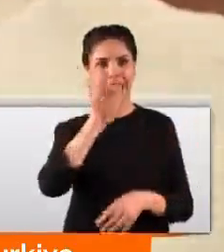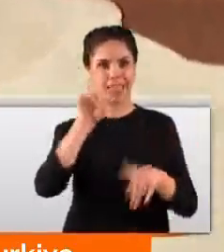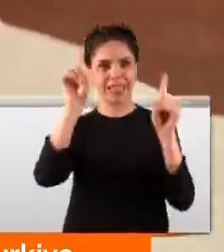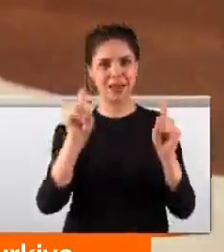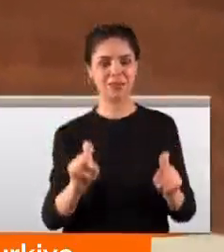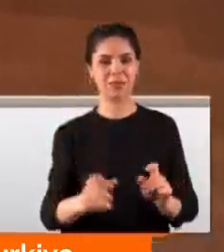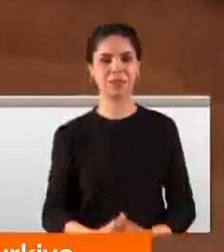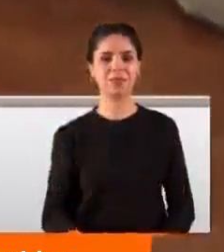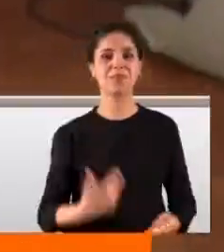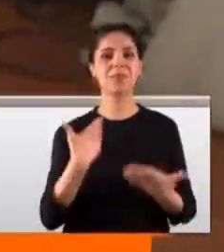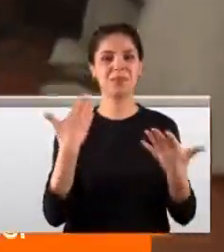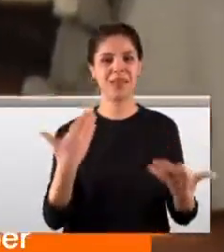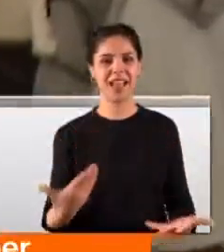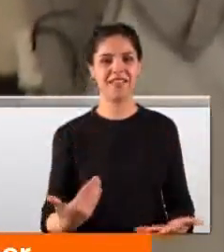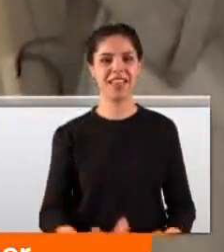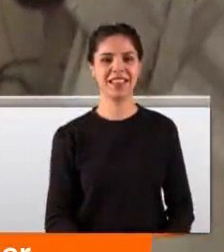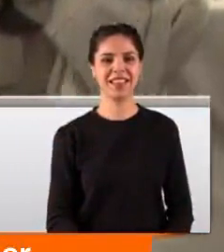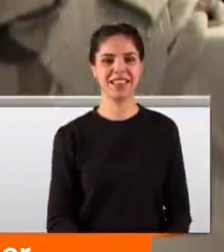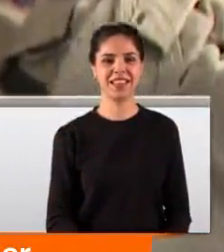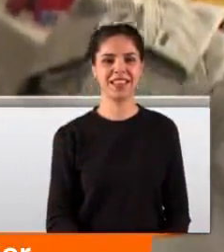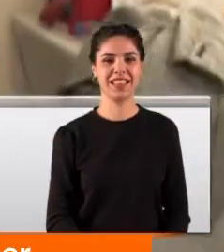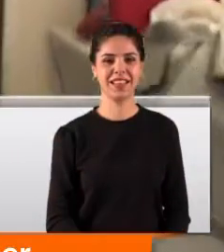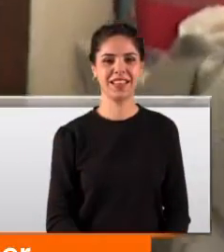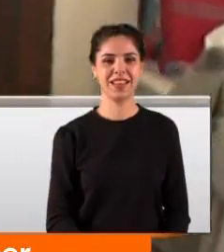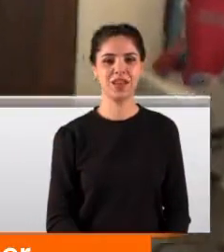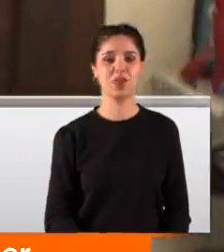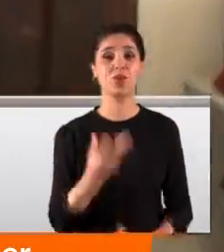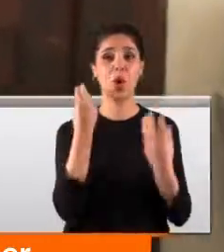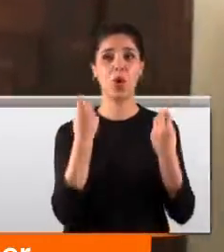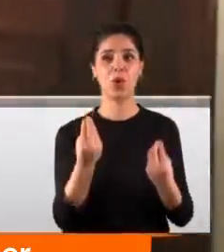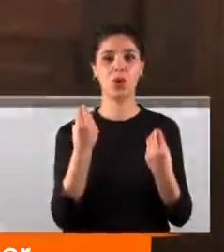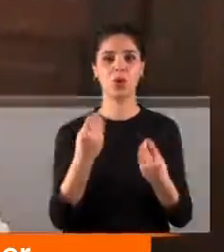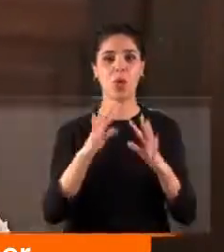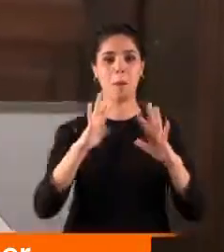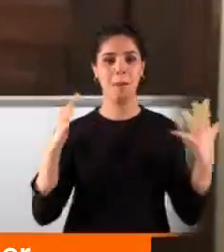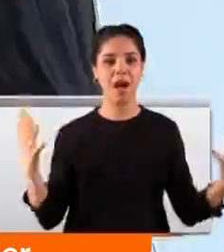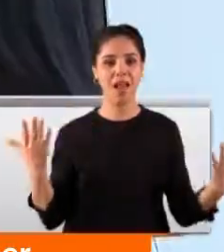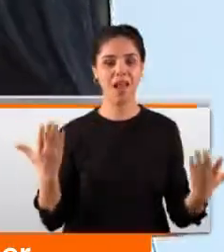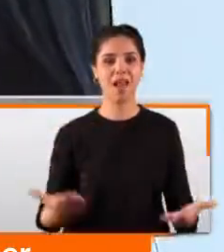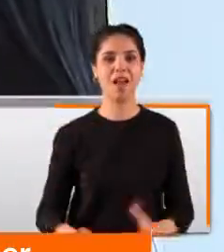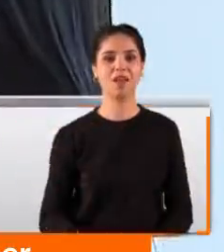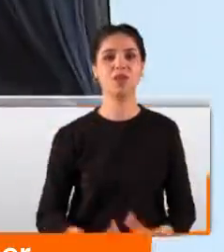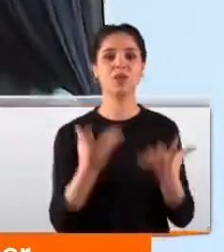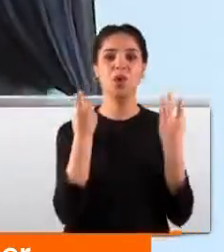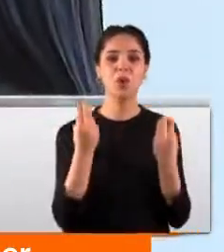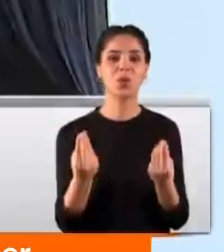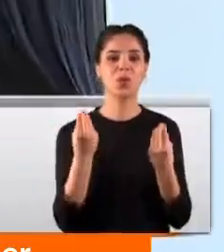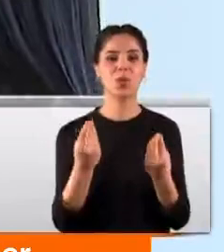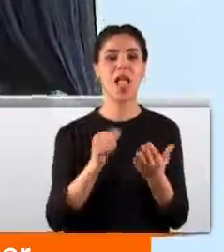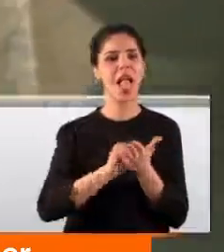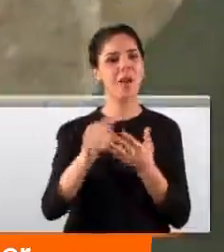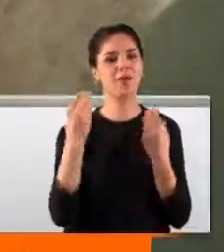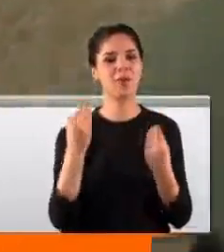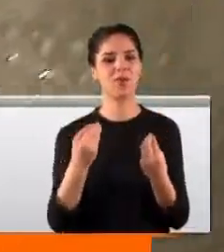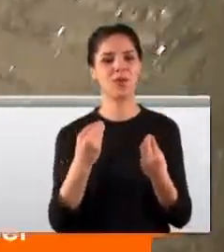miydiniz? Evet, tercih ederdim. Çok güzel çünkü ışıltılı, parlak. Çok güzel, çok güzel. Hepsi çok